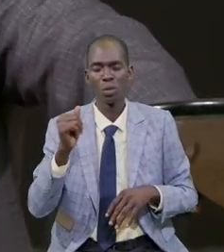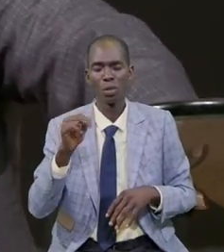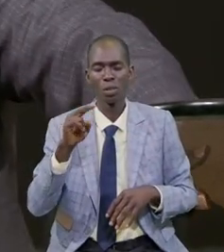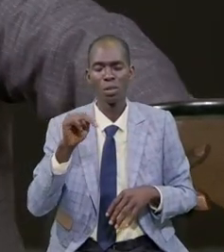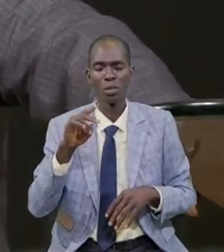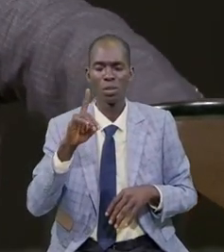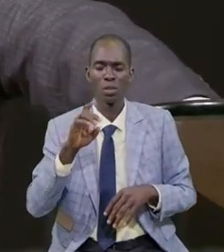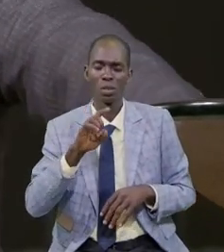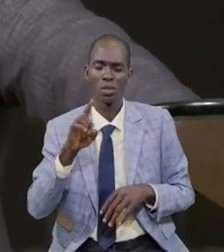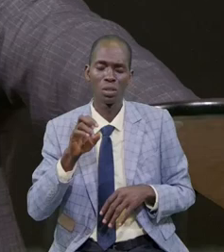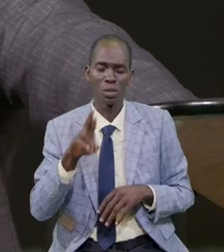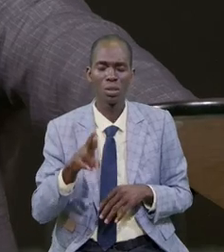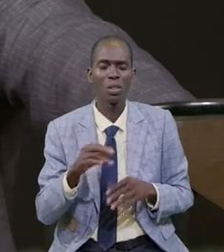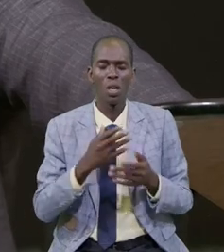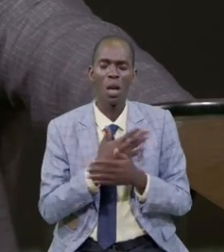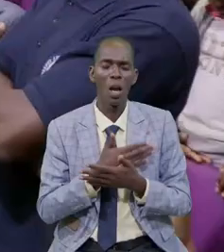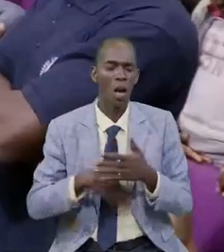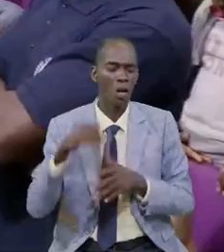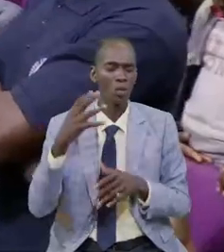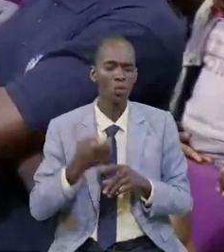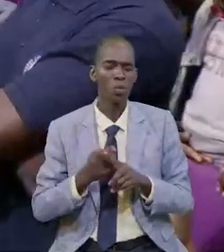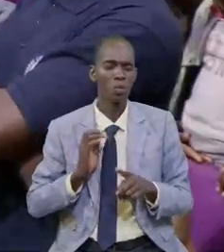cœur au nom de Jésus.